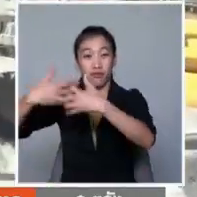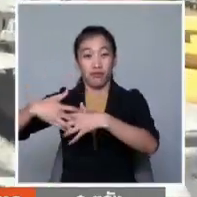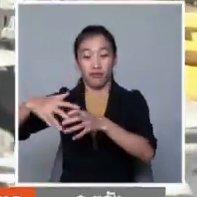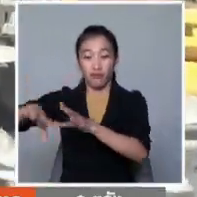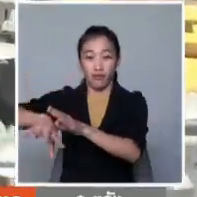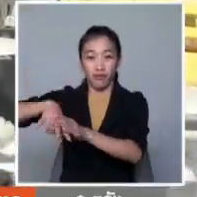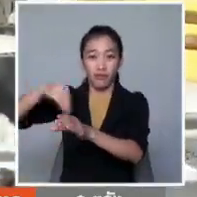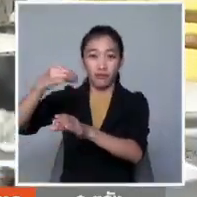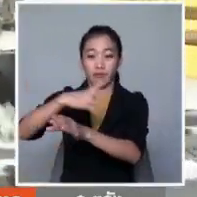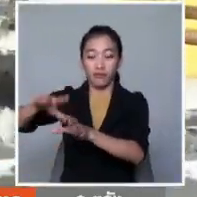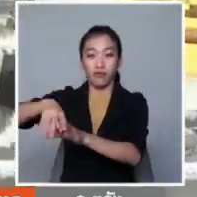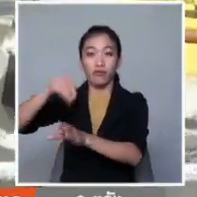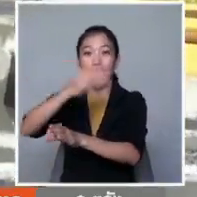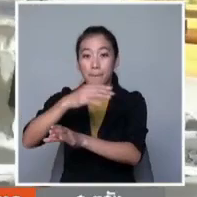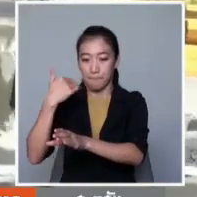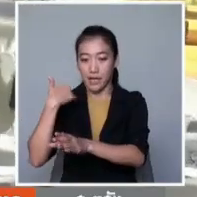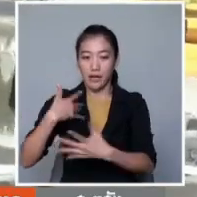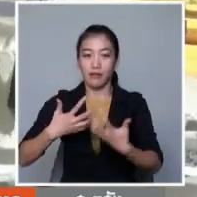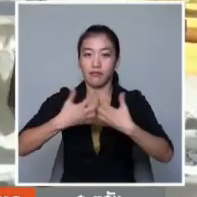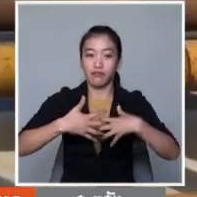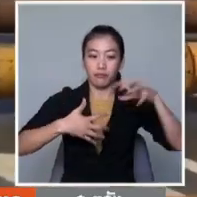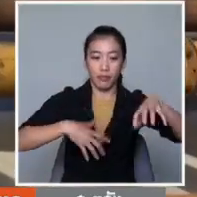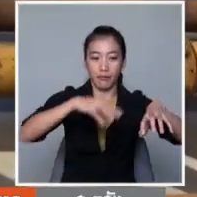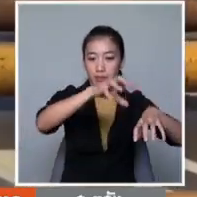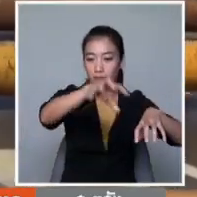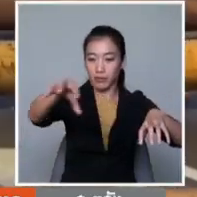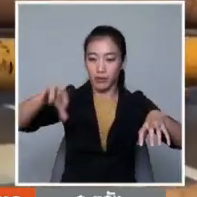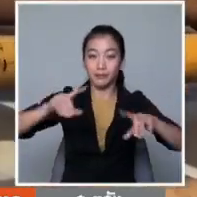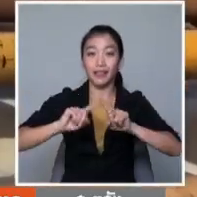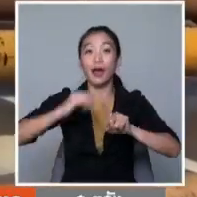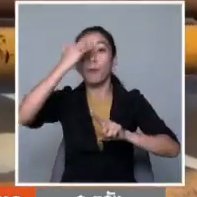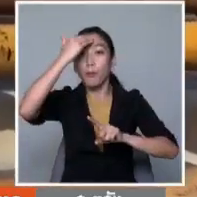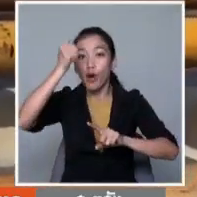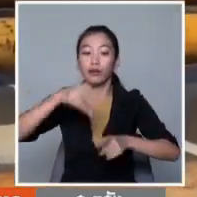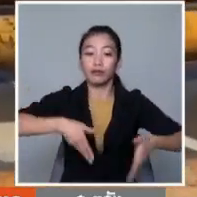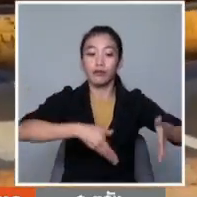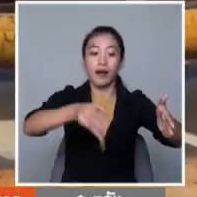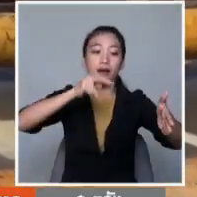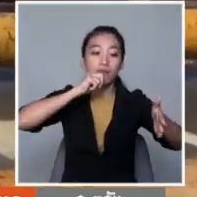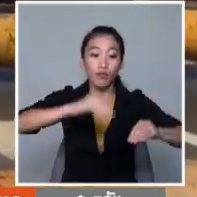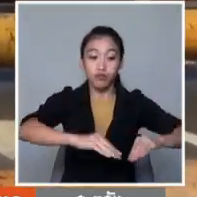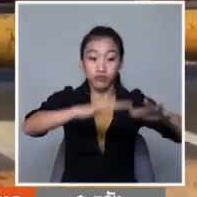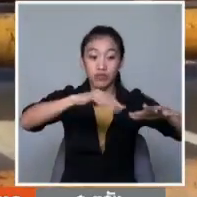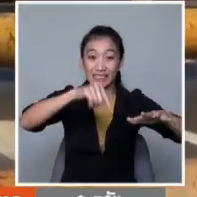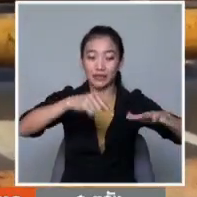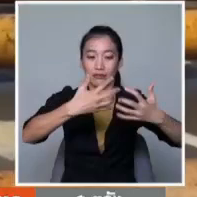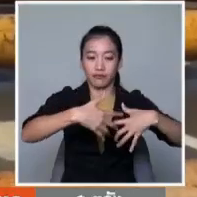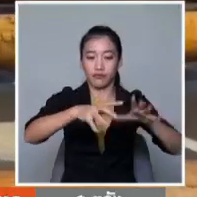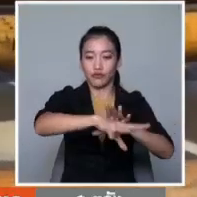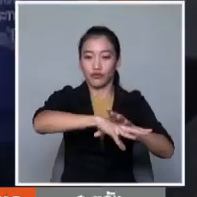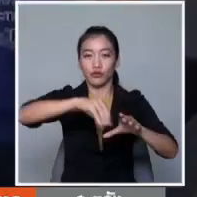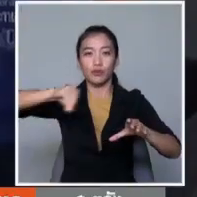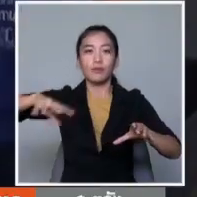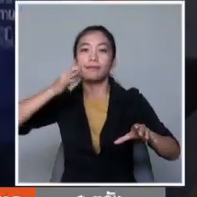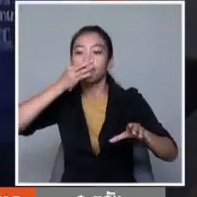กระจายจัดไว้ตามจุดต่างๆเร่งระบายน้ำสู่ทะเลแล้วก็จะมีการก่อนที่อาจจะเกิ